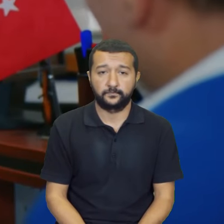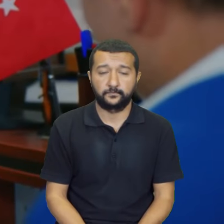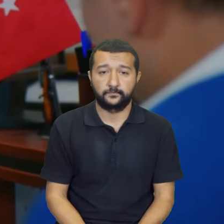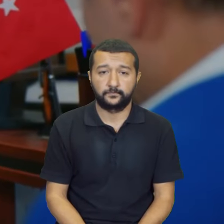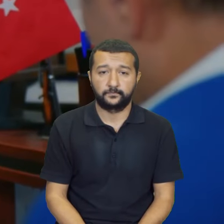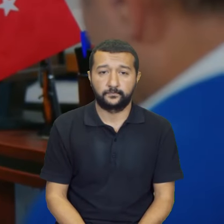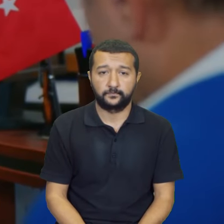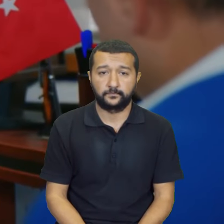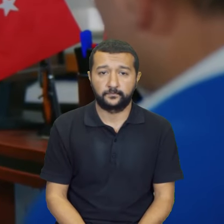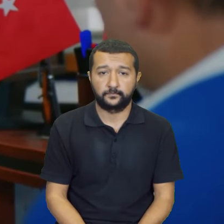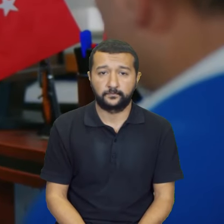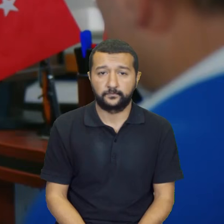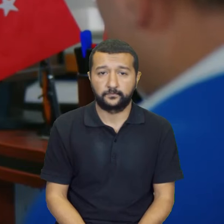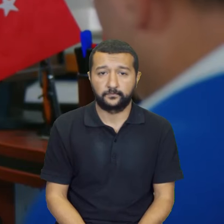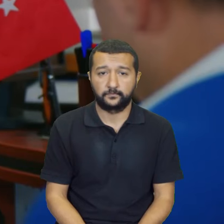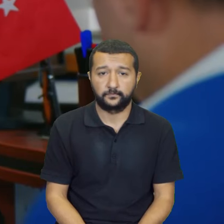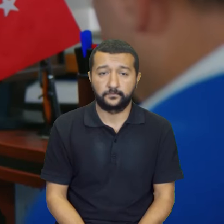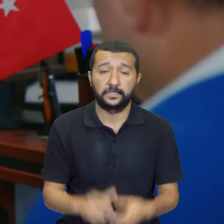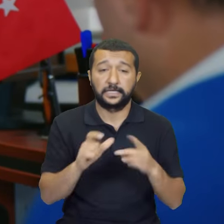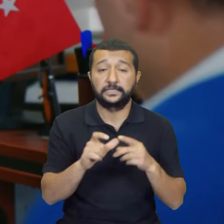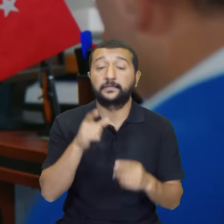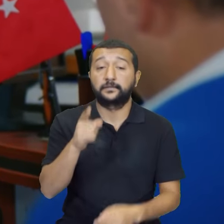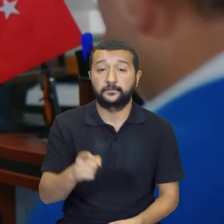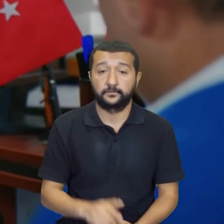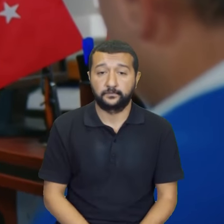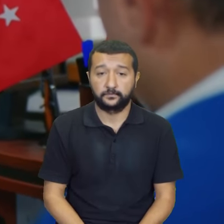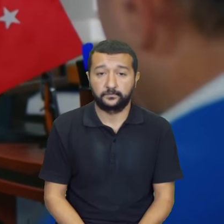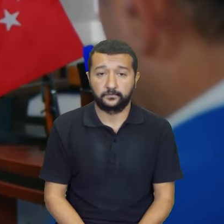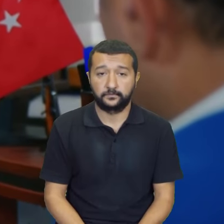Ayşen gülümseyip yüzünü tuttu. Şener.